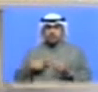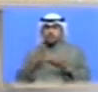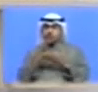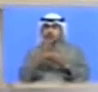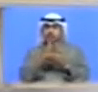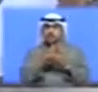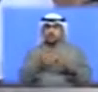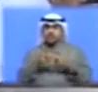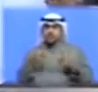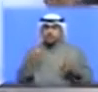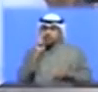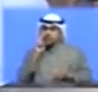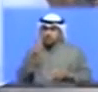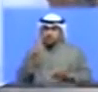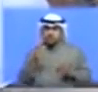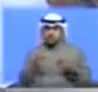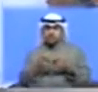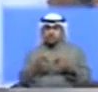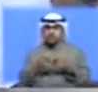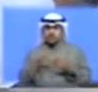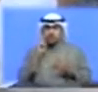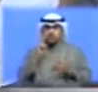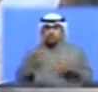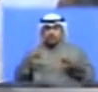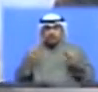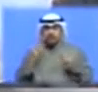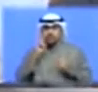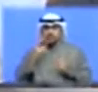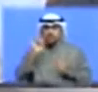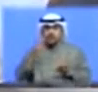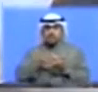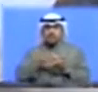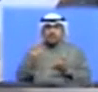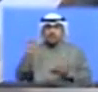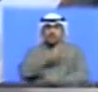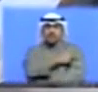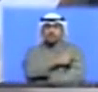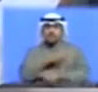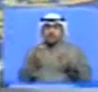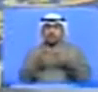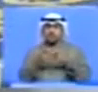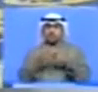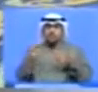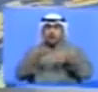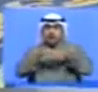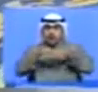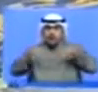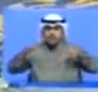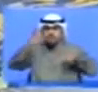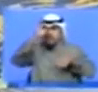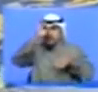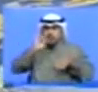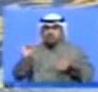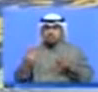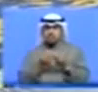ووزير الخارجية المجلس أيضا على نتائج مؤتمر ميونخ الأمني، والذي ناقش عددا من القضايا الأمنية الدولية